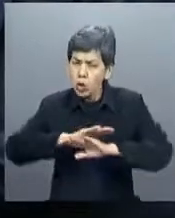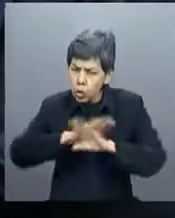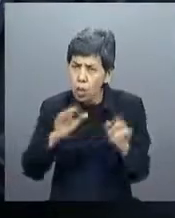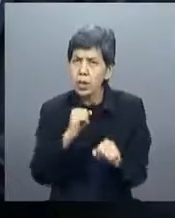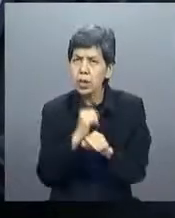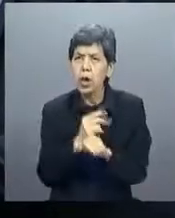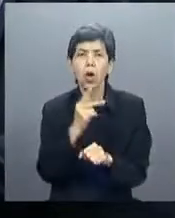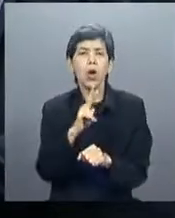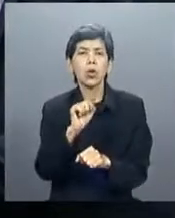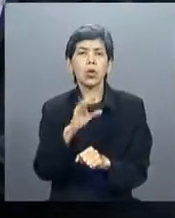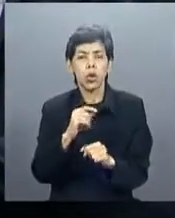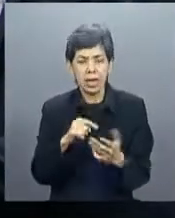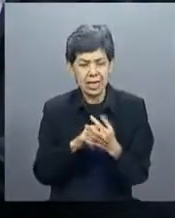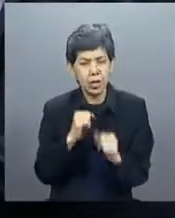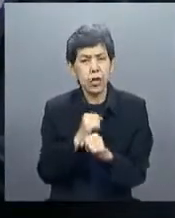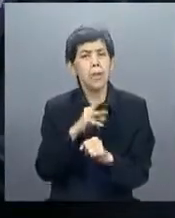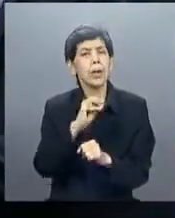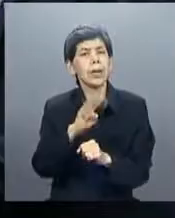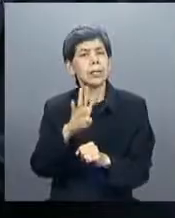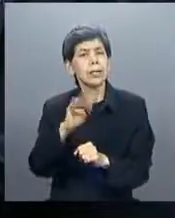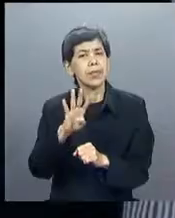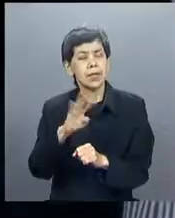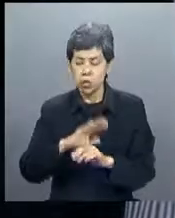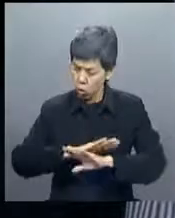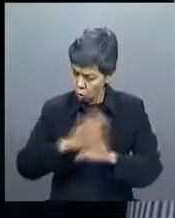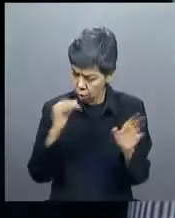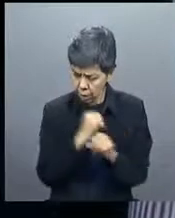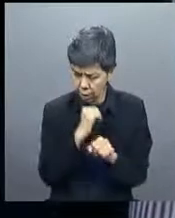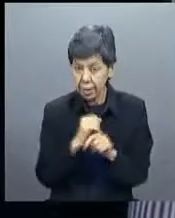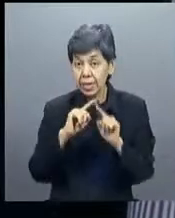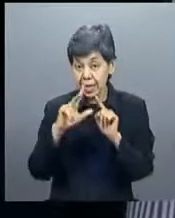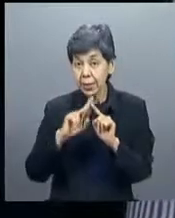คำสั่งคสช.ที่ออกตามมาตรา44ที่